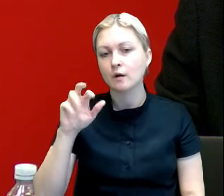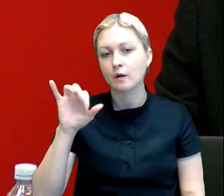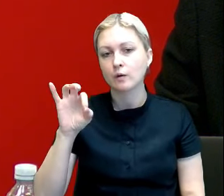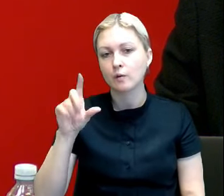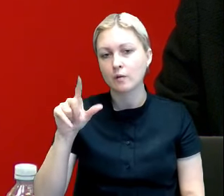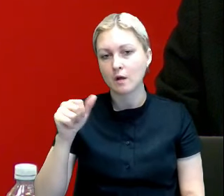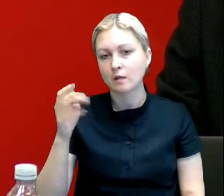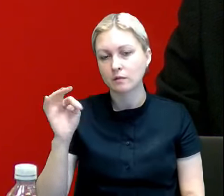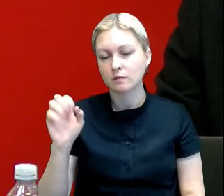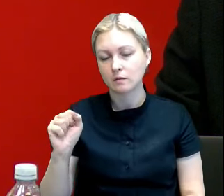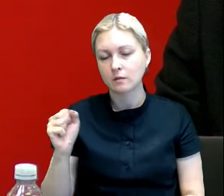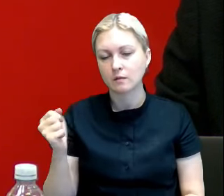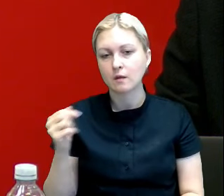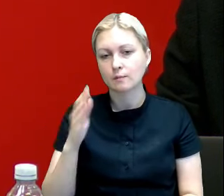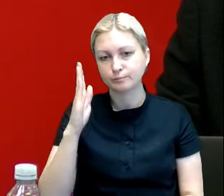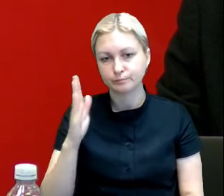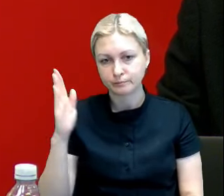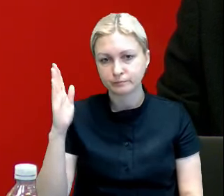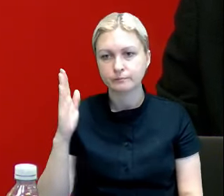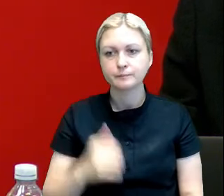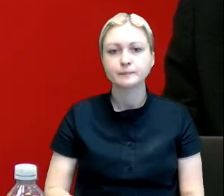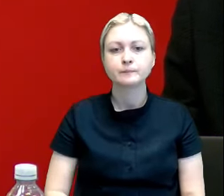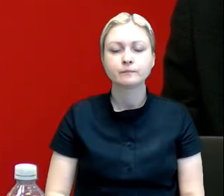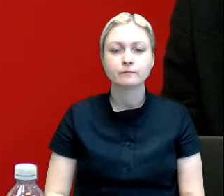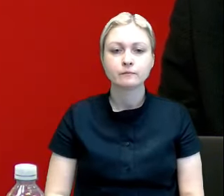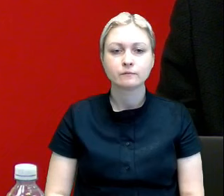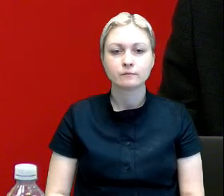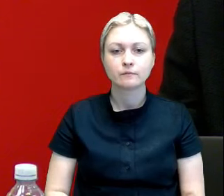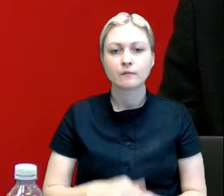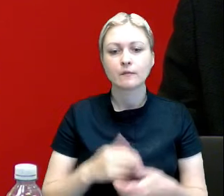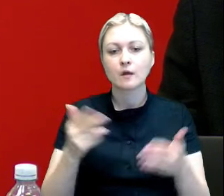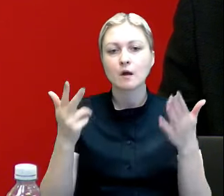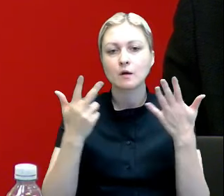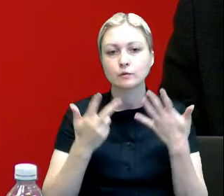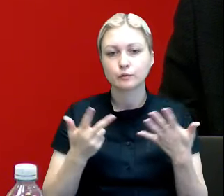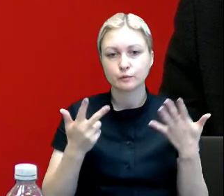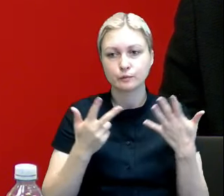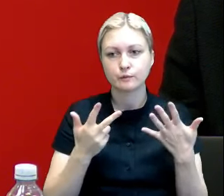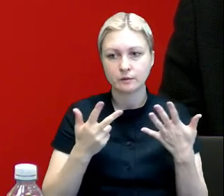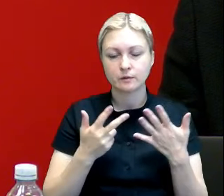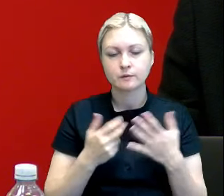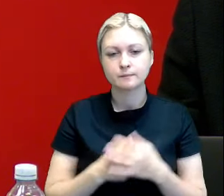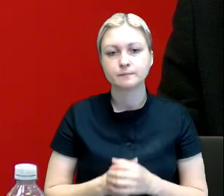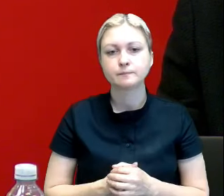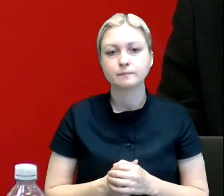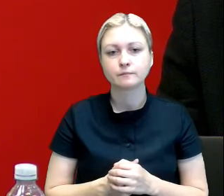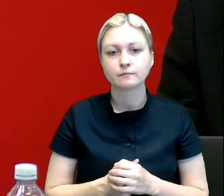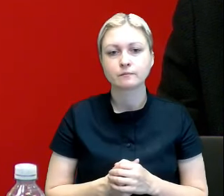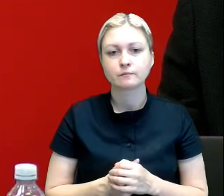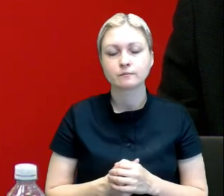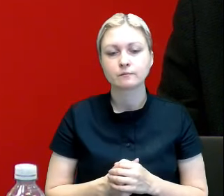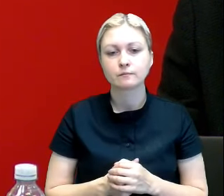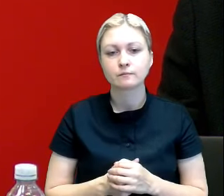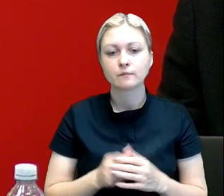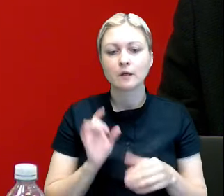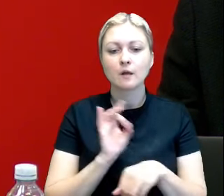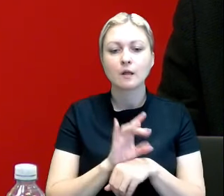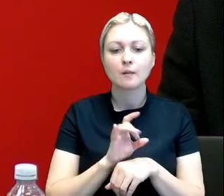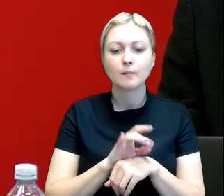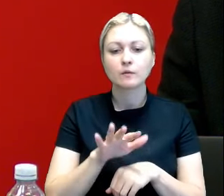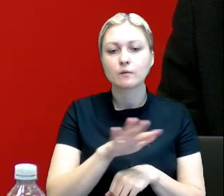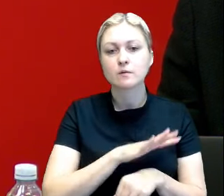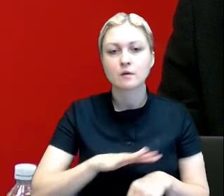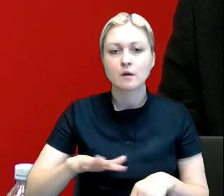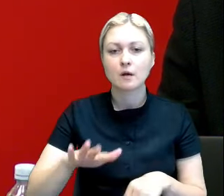nėra ačiū klausimui pritarta aštuntas darbotvarkės klausimas dėl pritarimo klaipėdos regiono